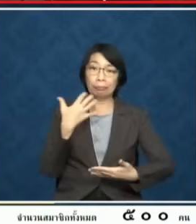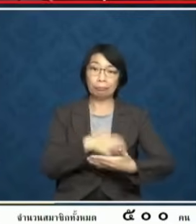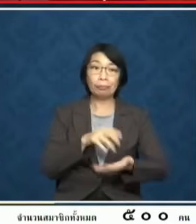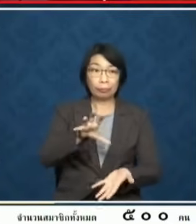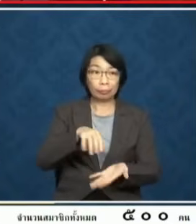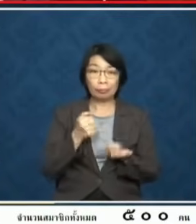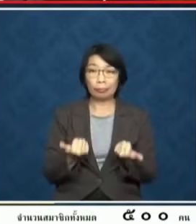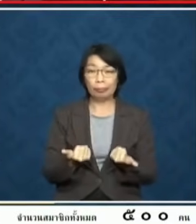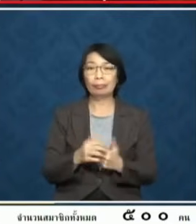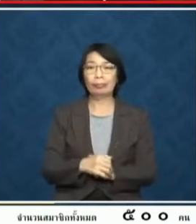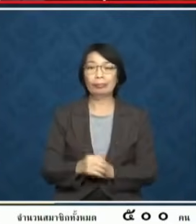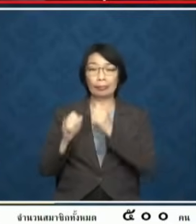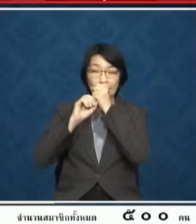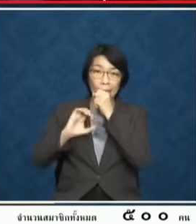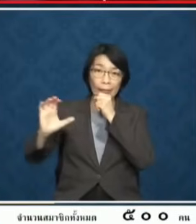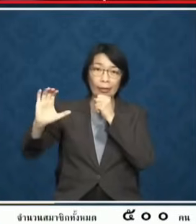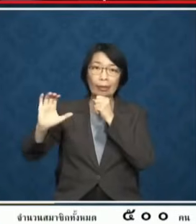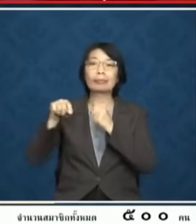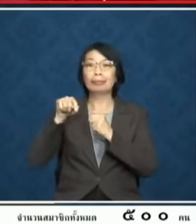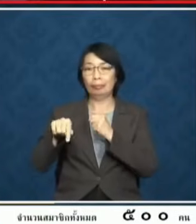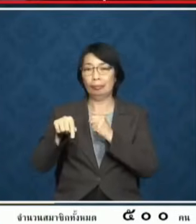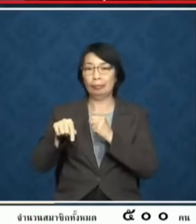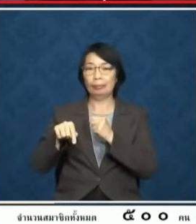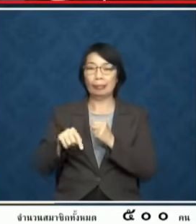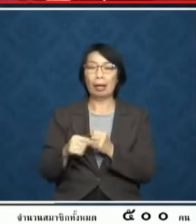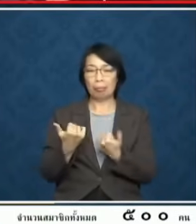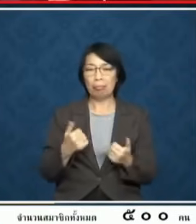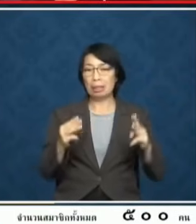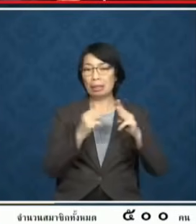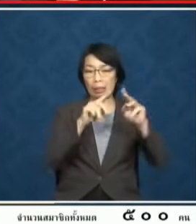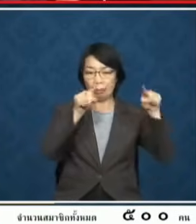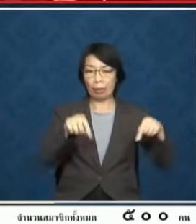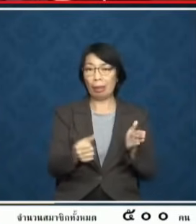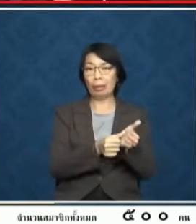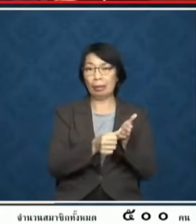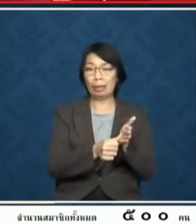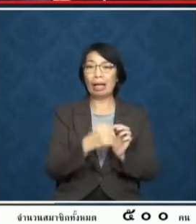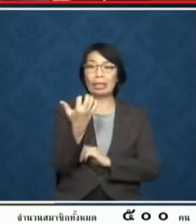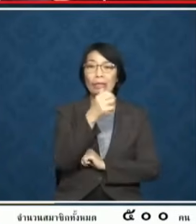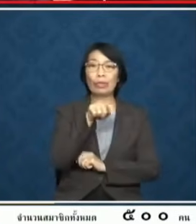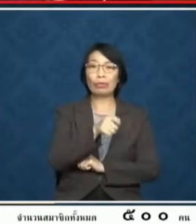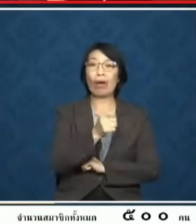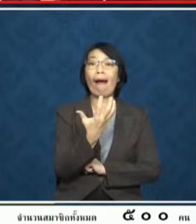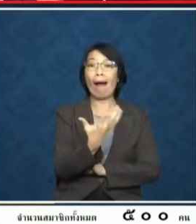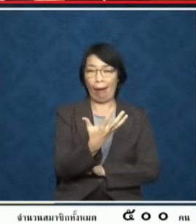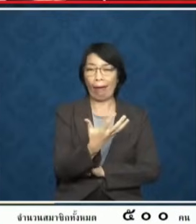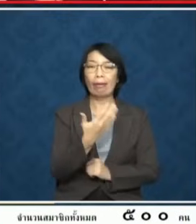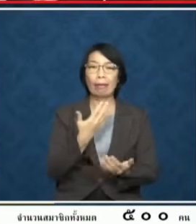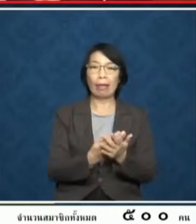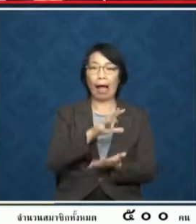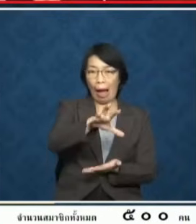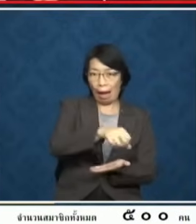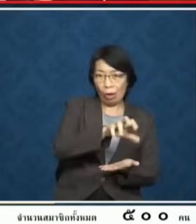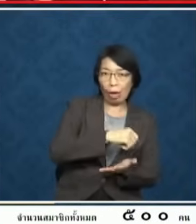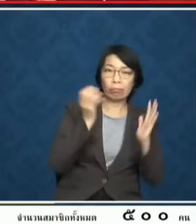ว่าทางกสชกสทชเนี่ยแหละค่ะไปเปลี่ยนเงื่อนไขให้ททบ 5เนี่ยนะคะสามารถไปหารายได้ได้ค่ะ